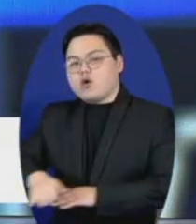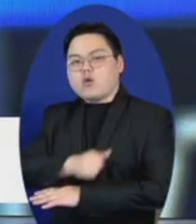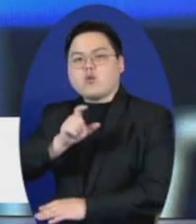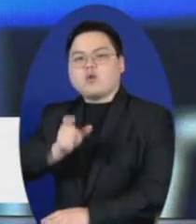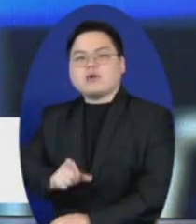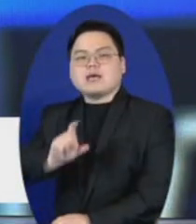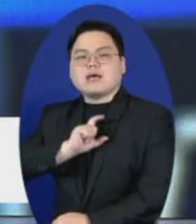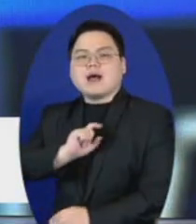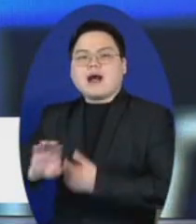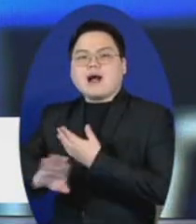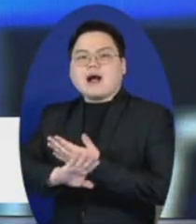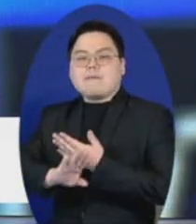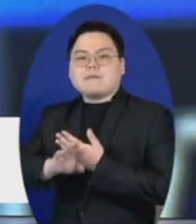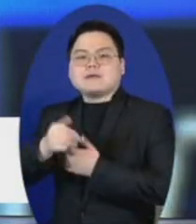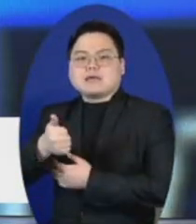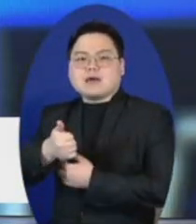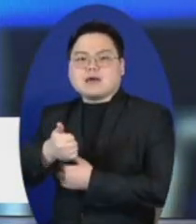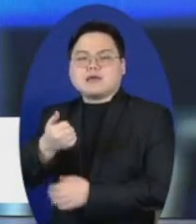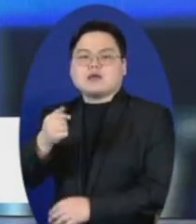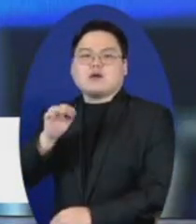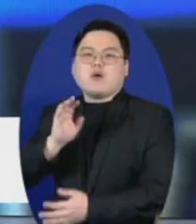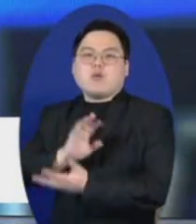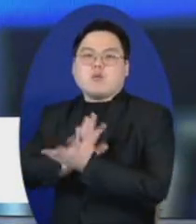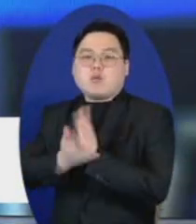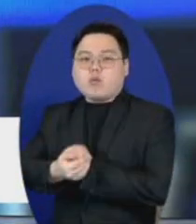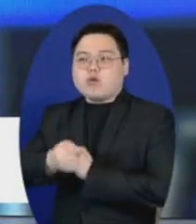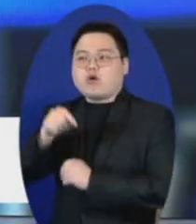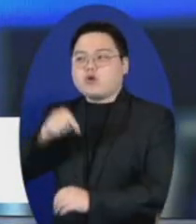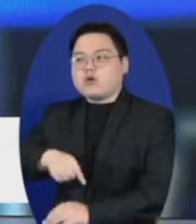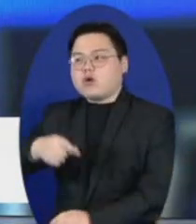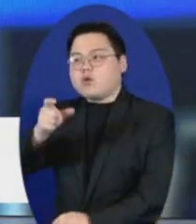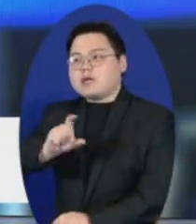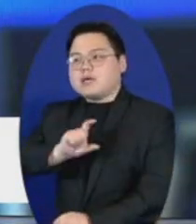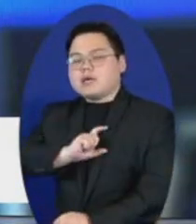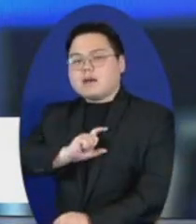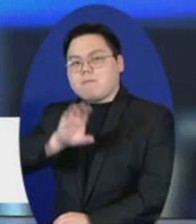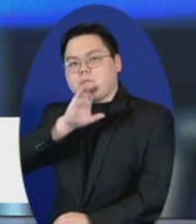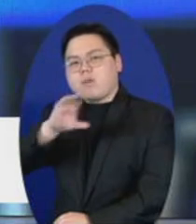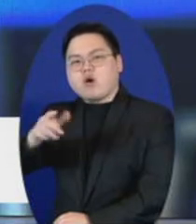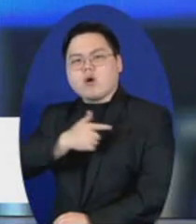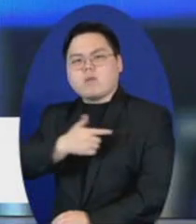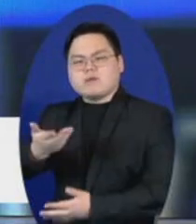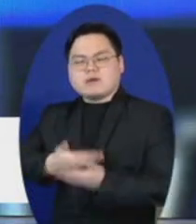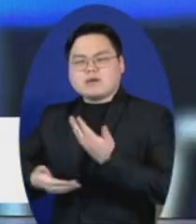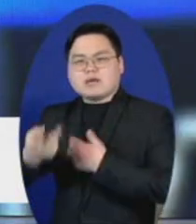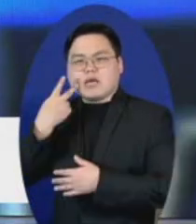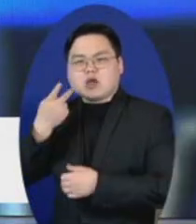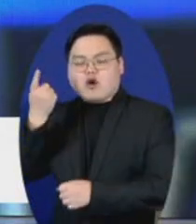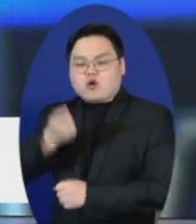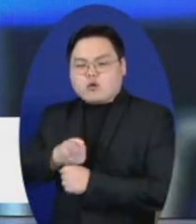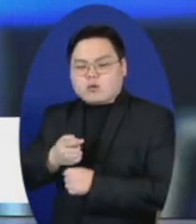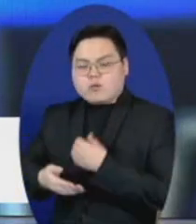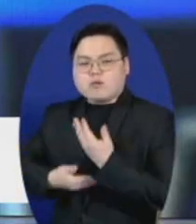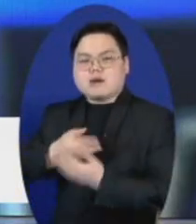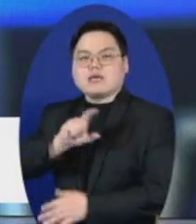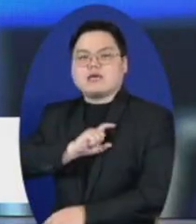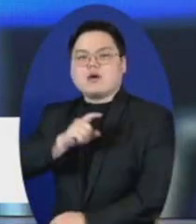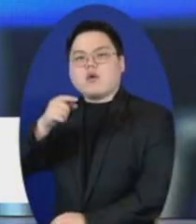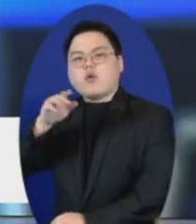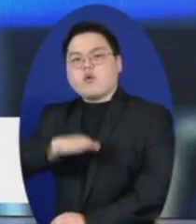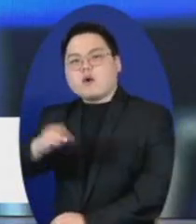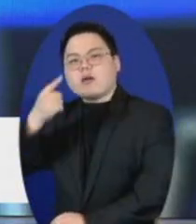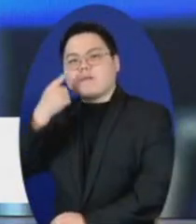хэдийн нэ төлөвшсөн мэт. Гэвч өнөөдөр хүний эрхийн байгууллагад ирэх гомдлын ихэнх хувийг хөдөлмөрлөх эрх, хүүхэд эмэгтэйчүүдийн эрхийн